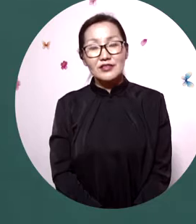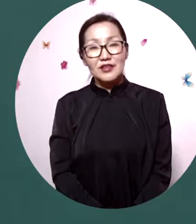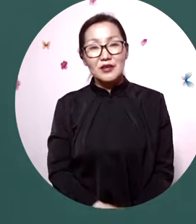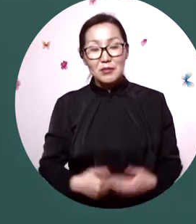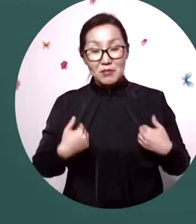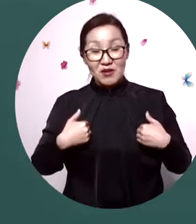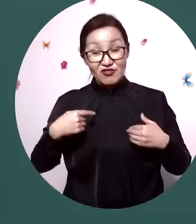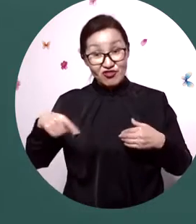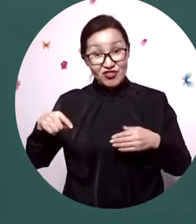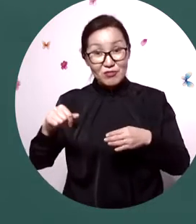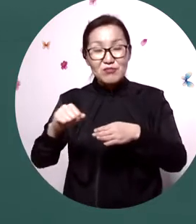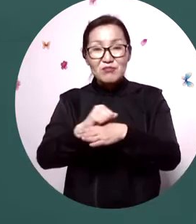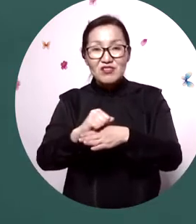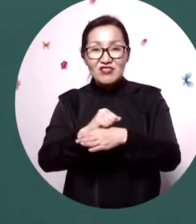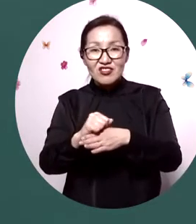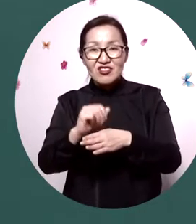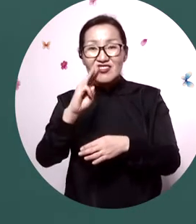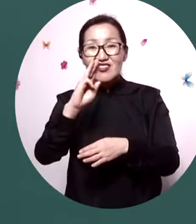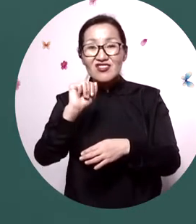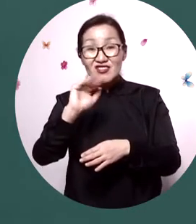багшийн бэлтгэсэн